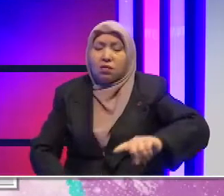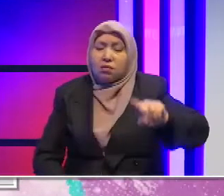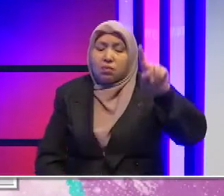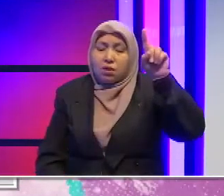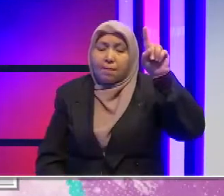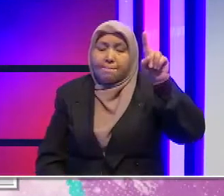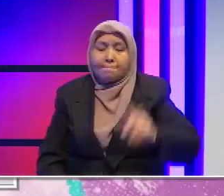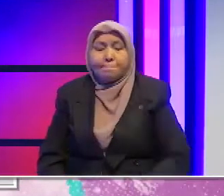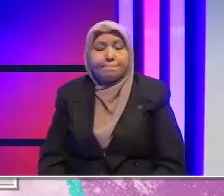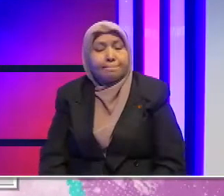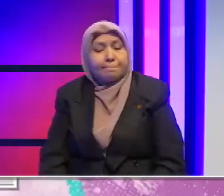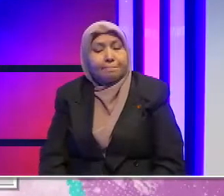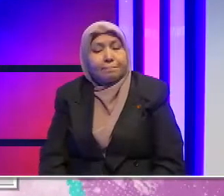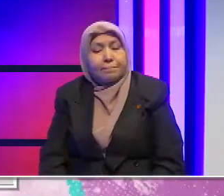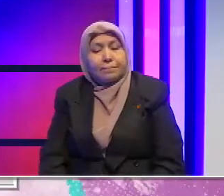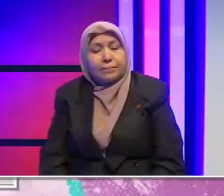ربك